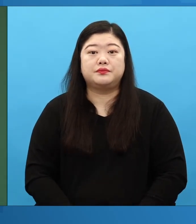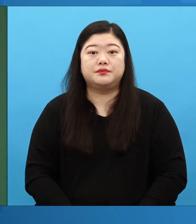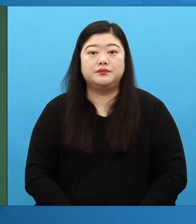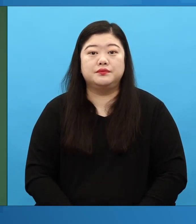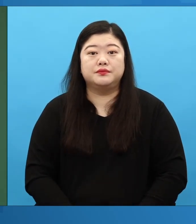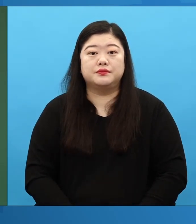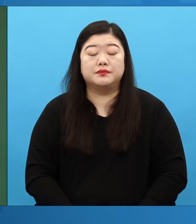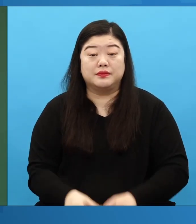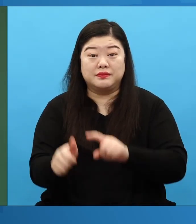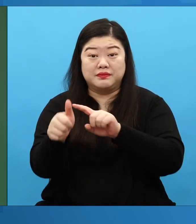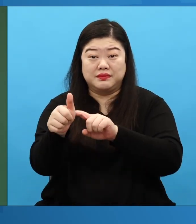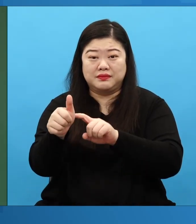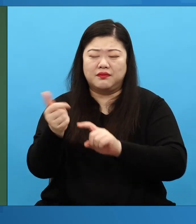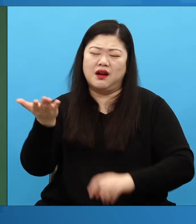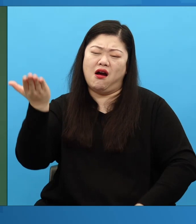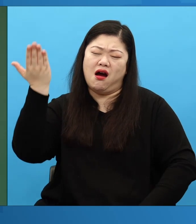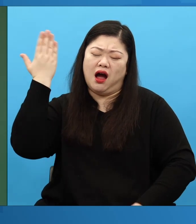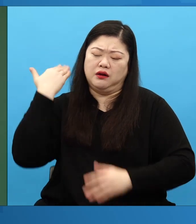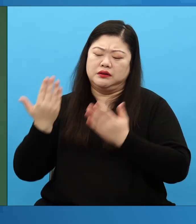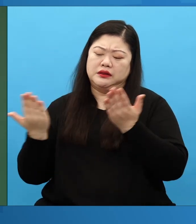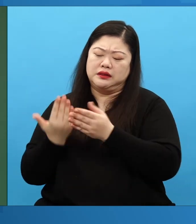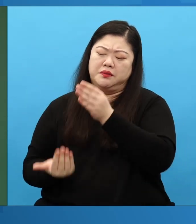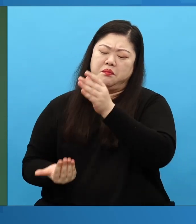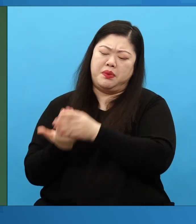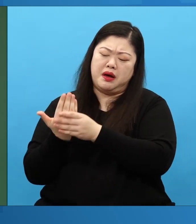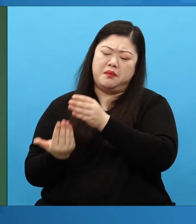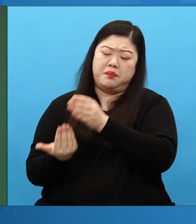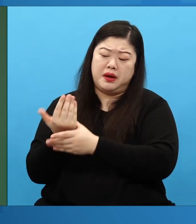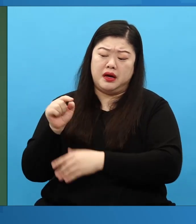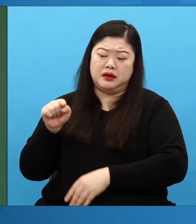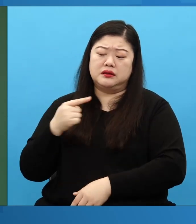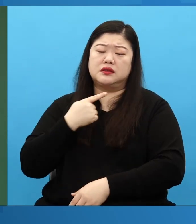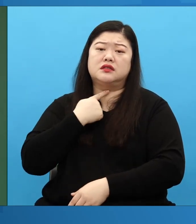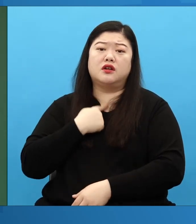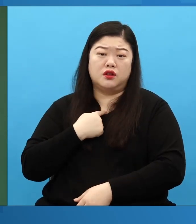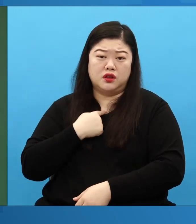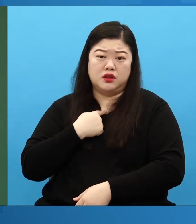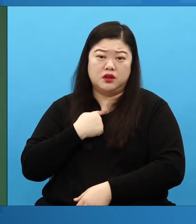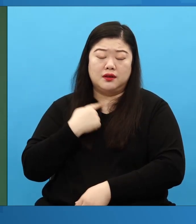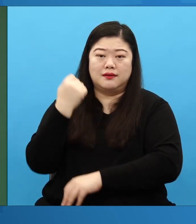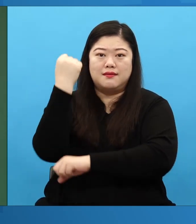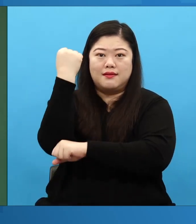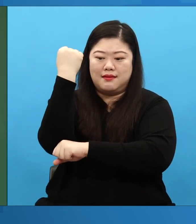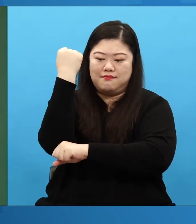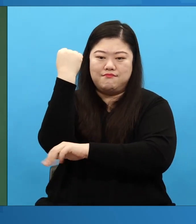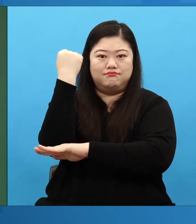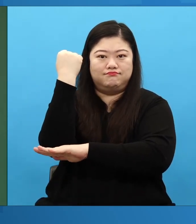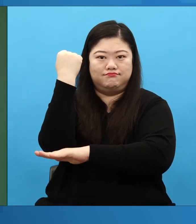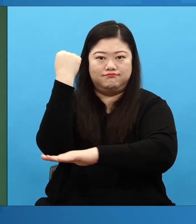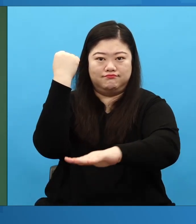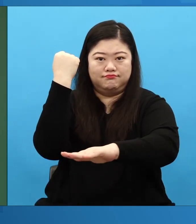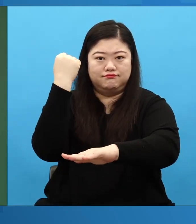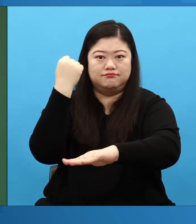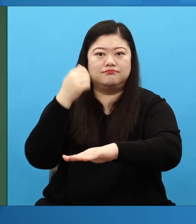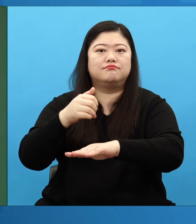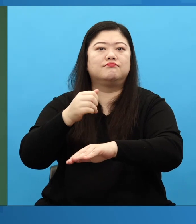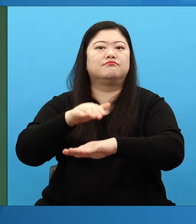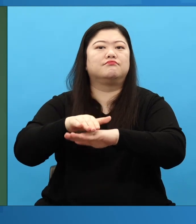최고의 발판으로 만들었습니다. Joseph made his past into his greatest springboard. 이게 굉장히 중요해요. And this is very important.